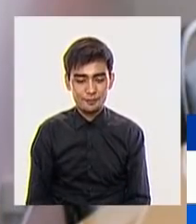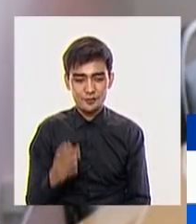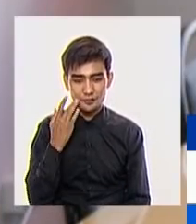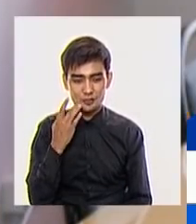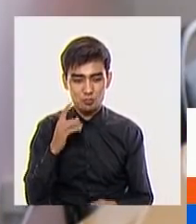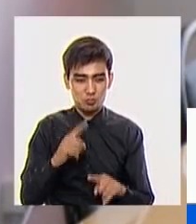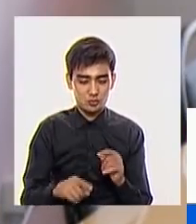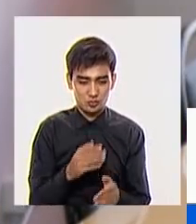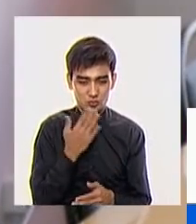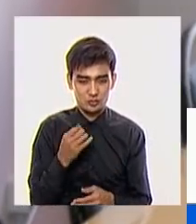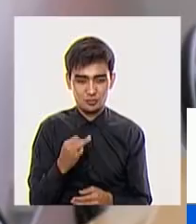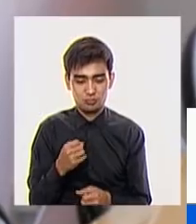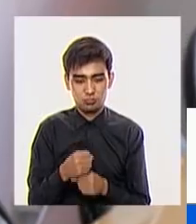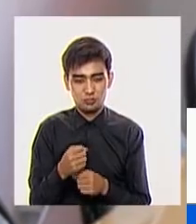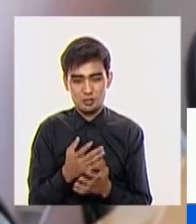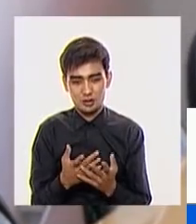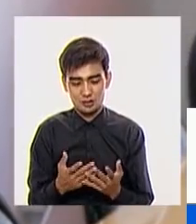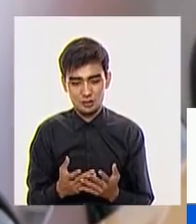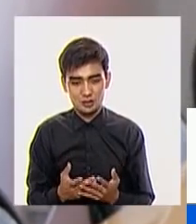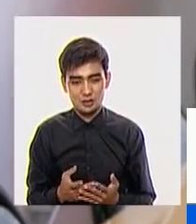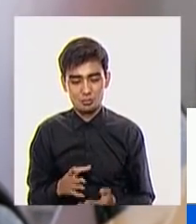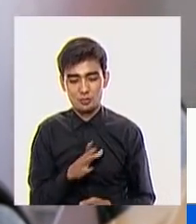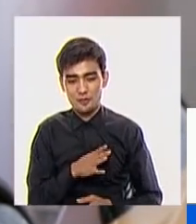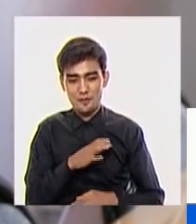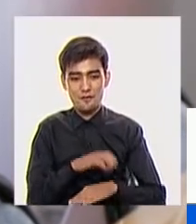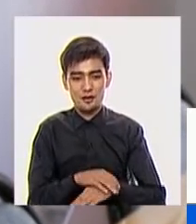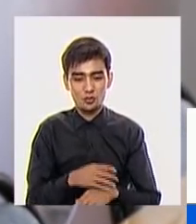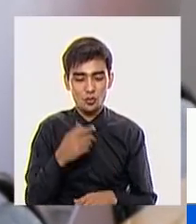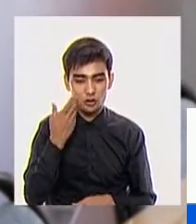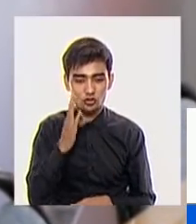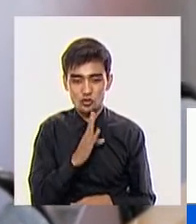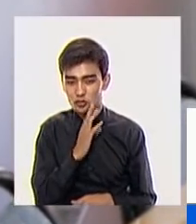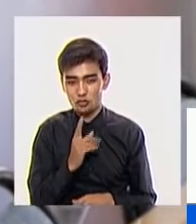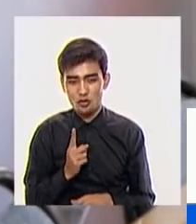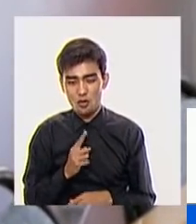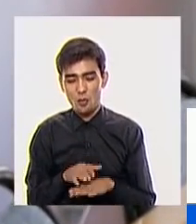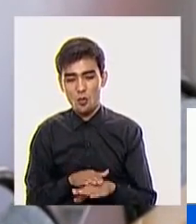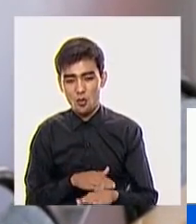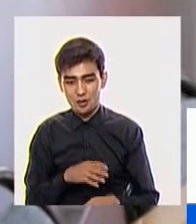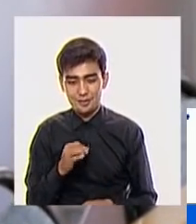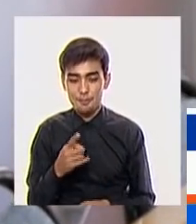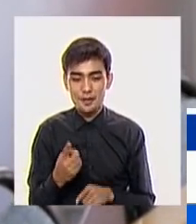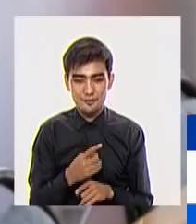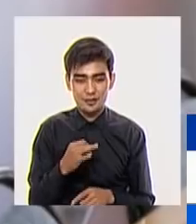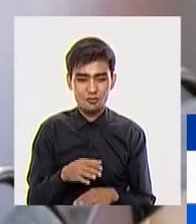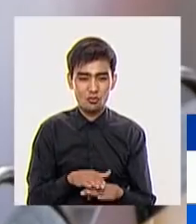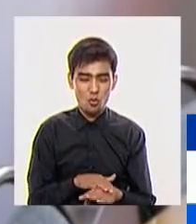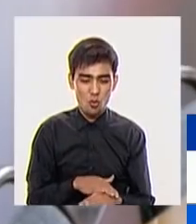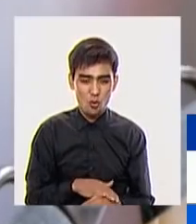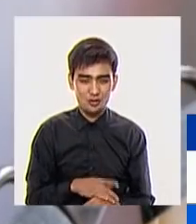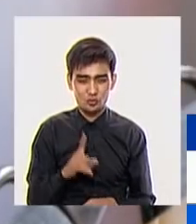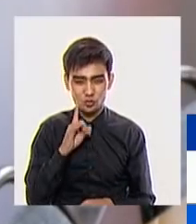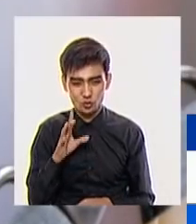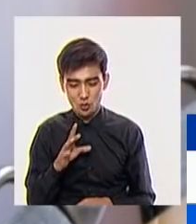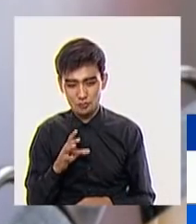достаточно быстро эти дела формируются. То есть бывали факты, когда женщине приходилось ждать долго, это раз. Второе, долгая и